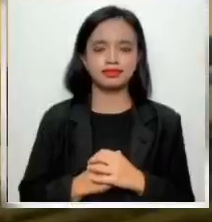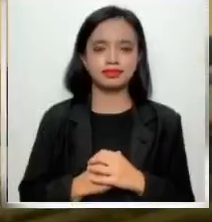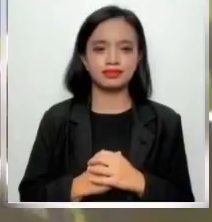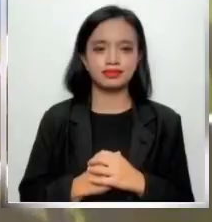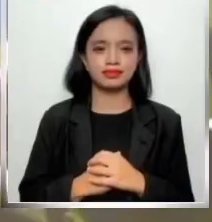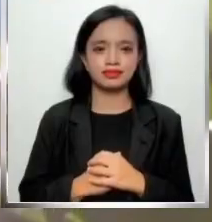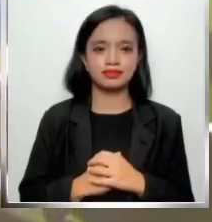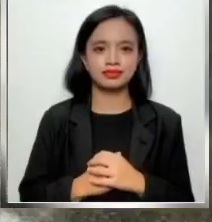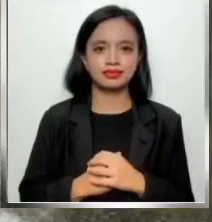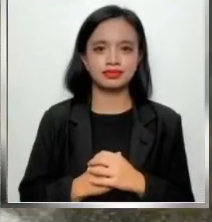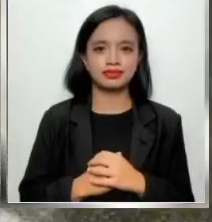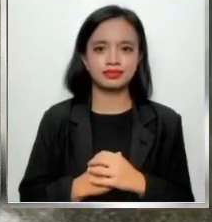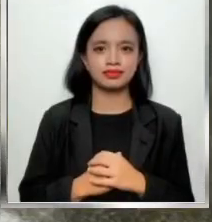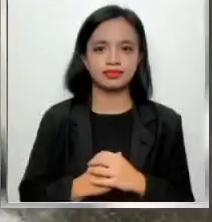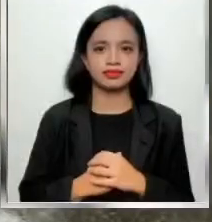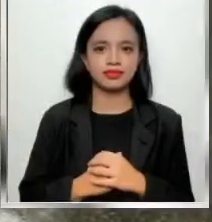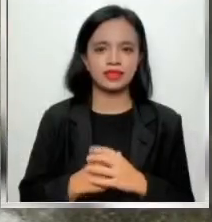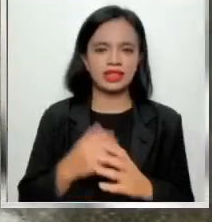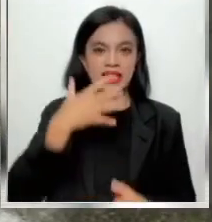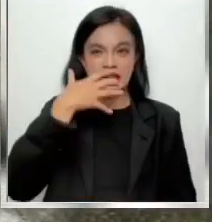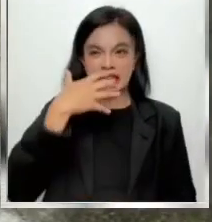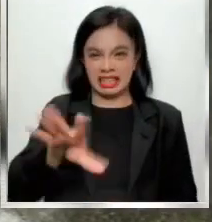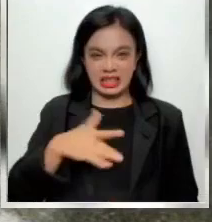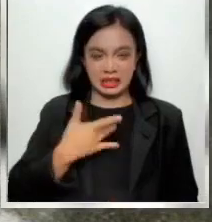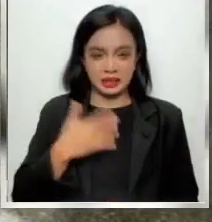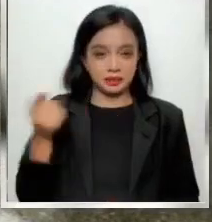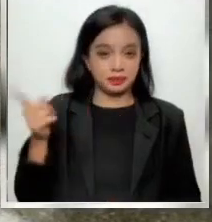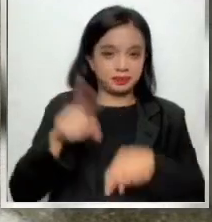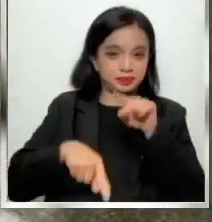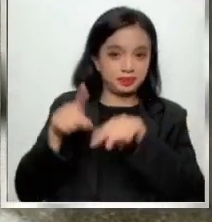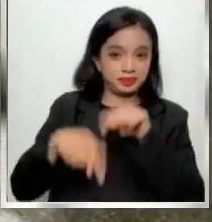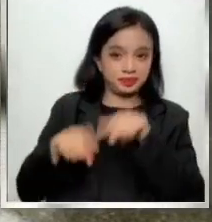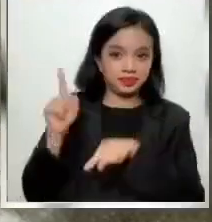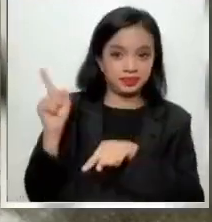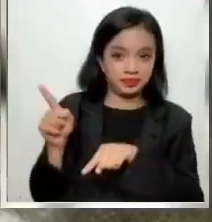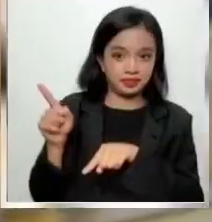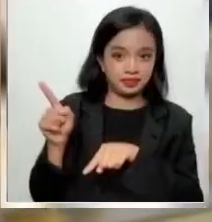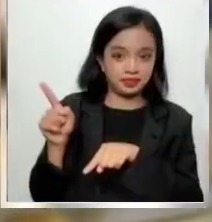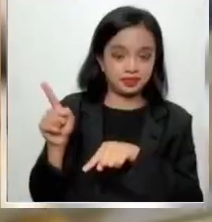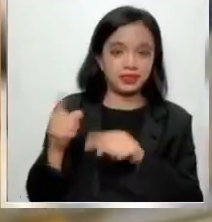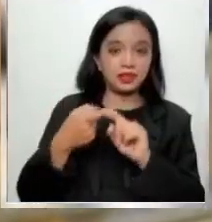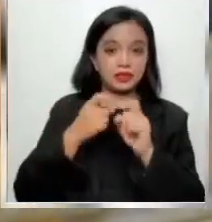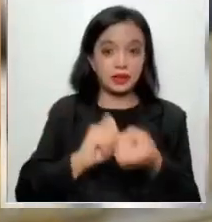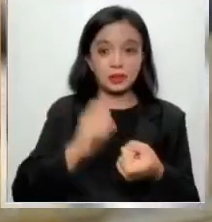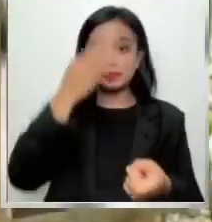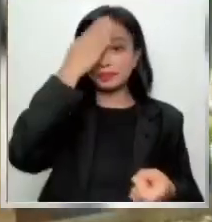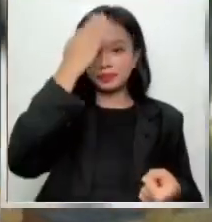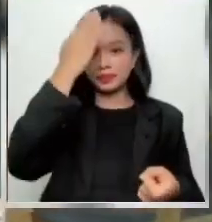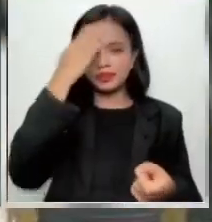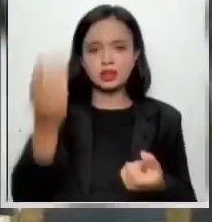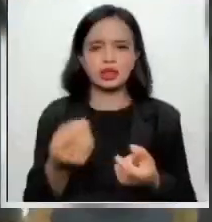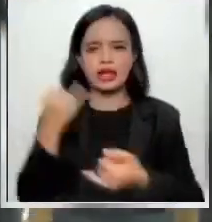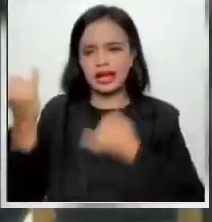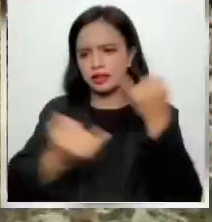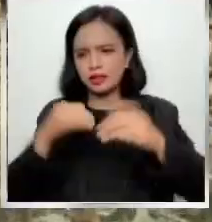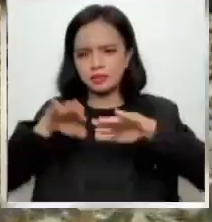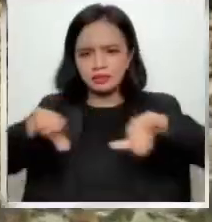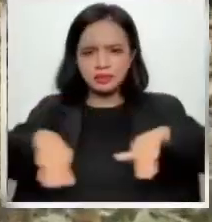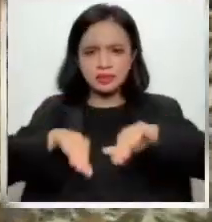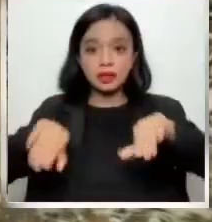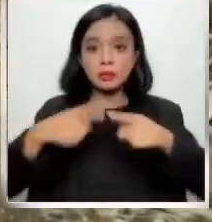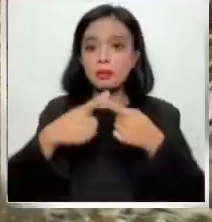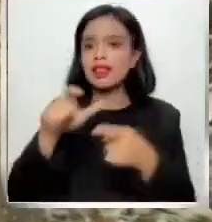Beat the heat ngayong tag-init, ang magkakaibigan Randy, Matt, Rowell at June mula pandi Bulacan, nagkayayang mag-swimming pero di na sila gumastos